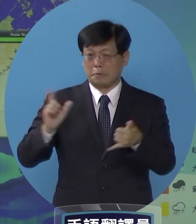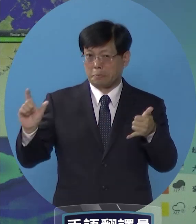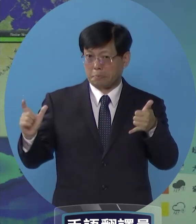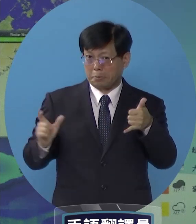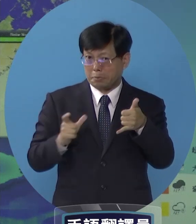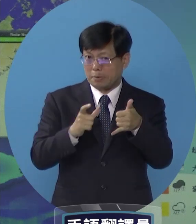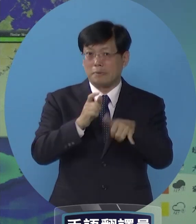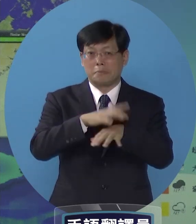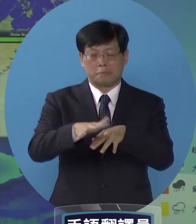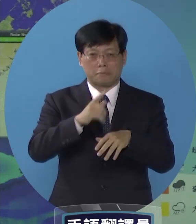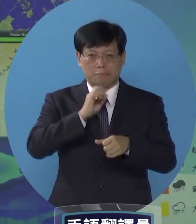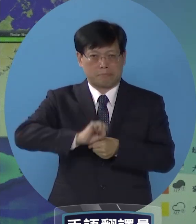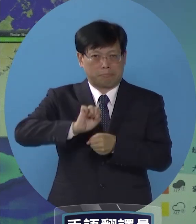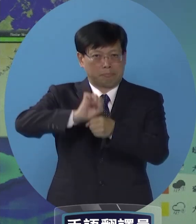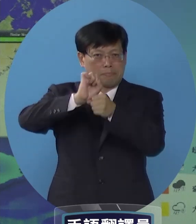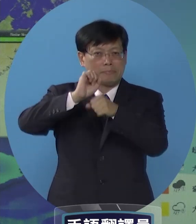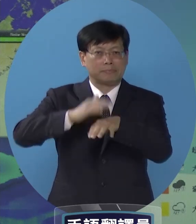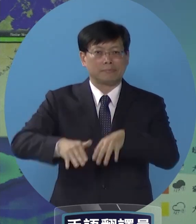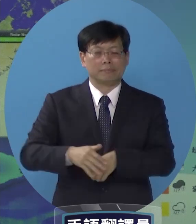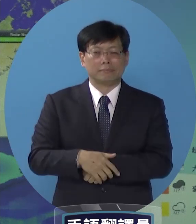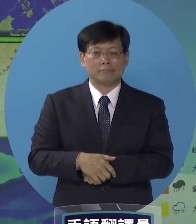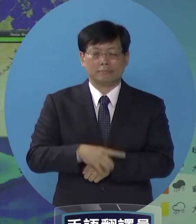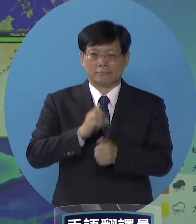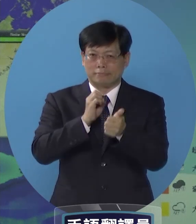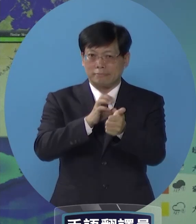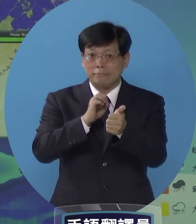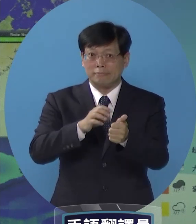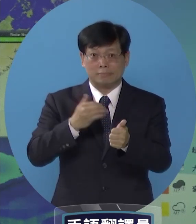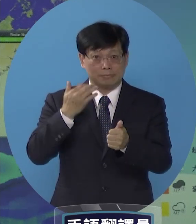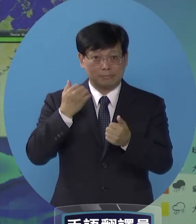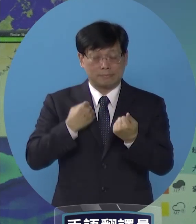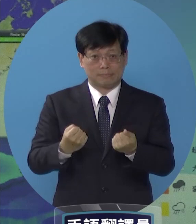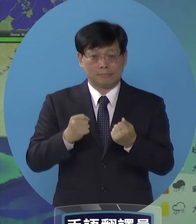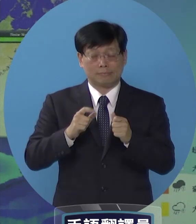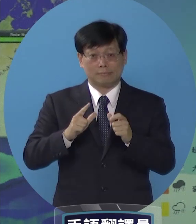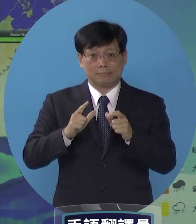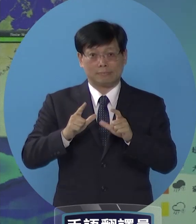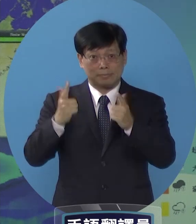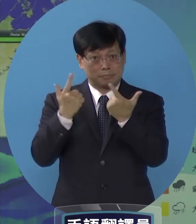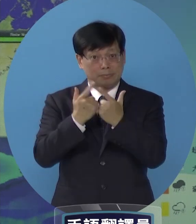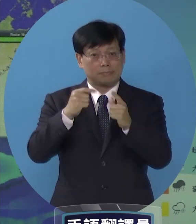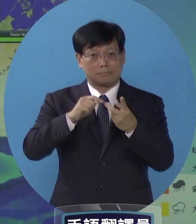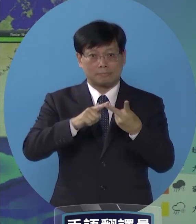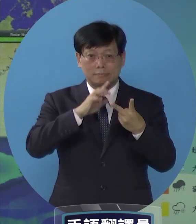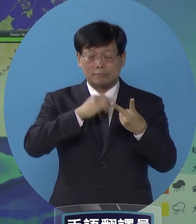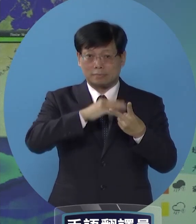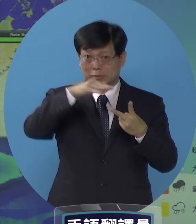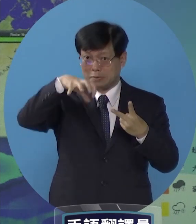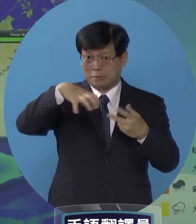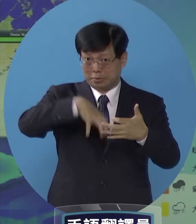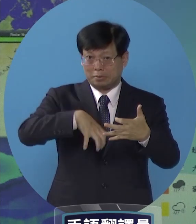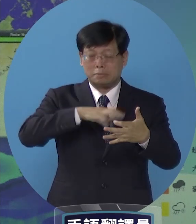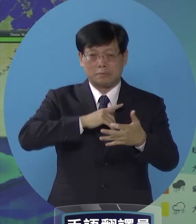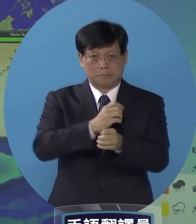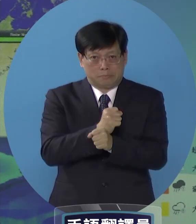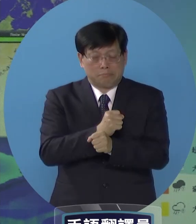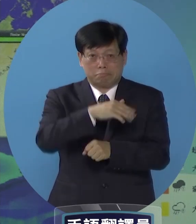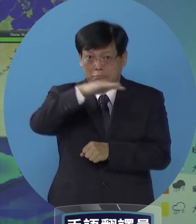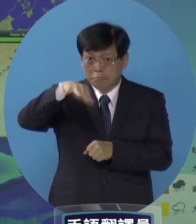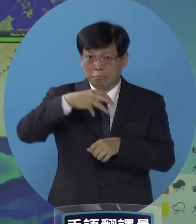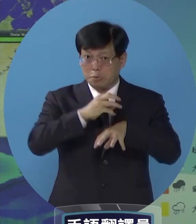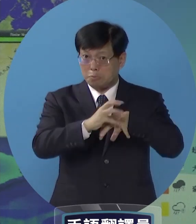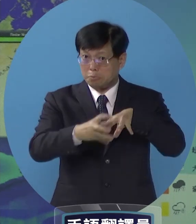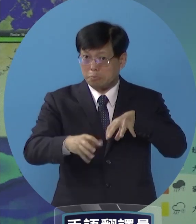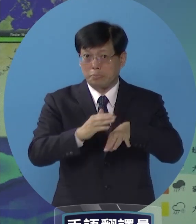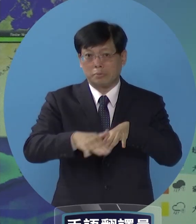为这些地方带来比较大量的降雨。我们要提醒东北部、北部可能在山区的朋友要特别留意坍方落石等